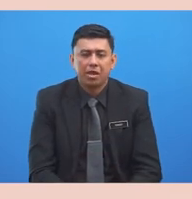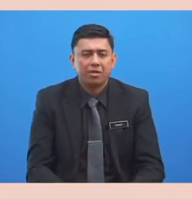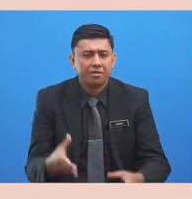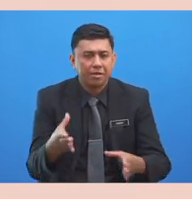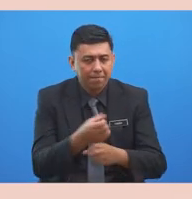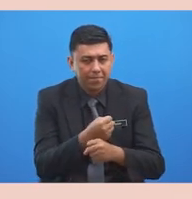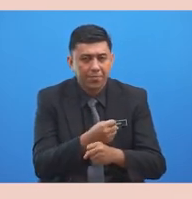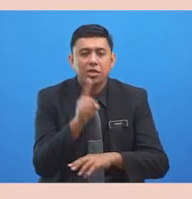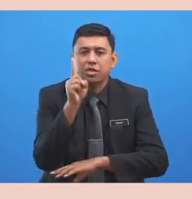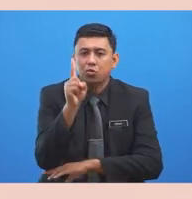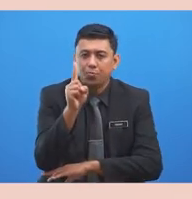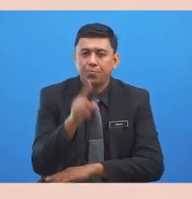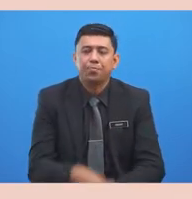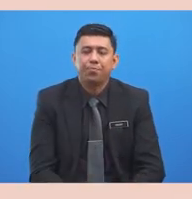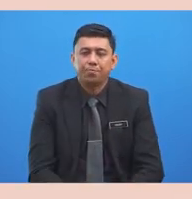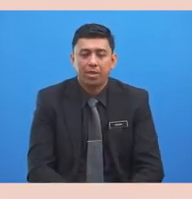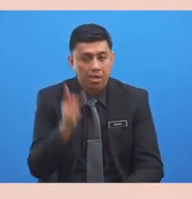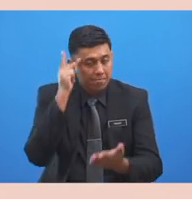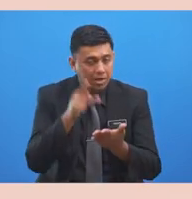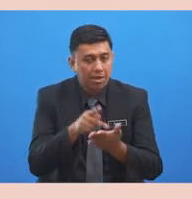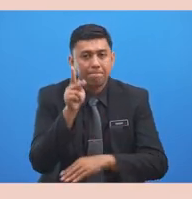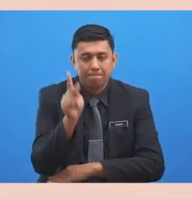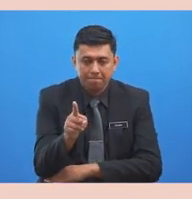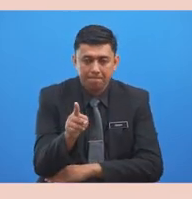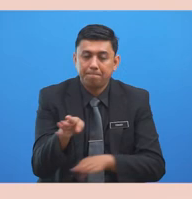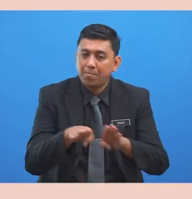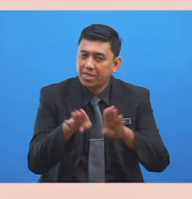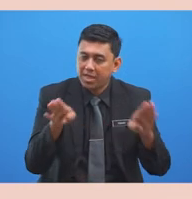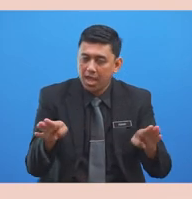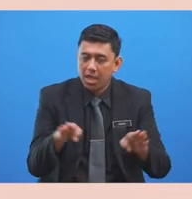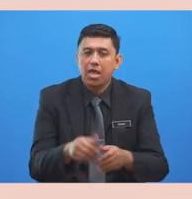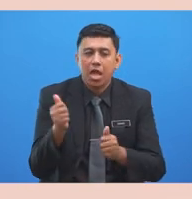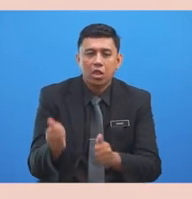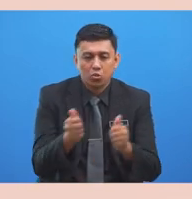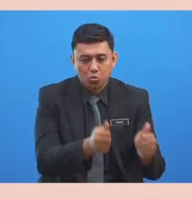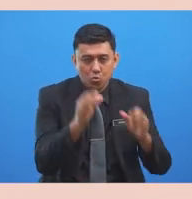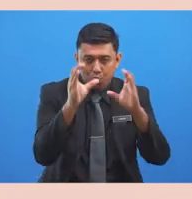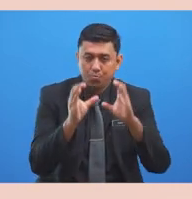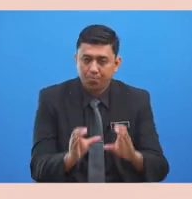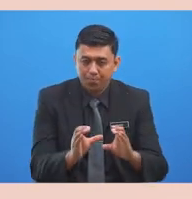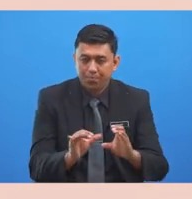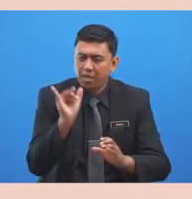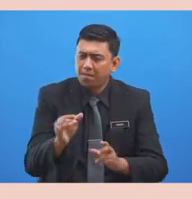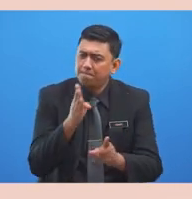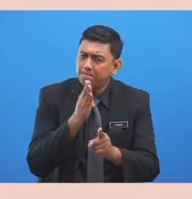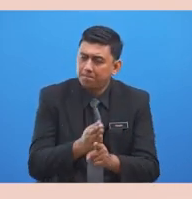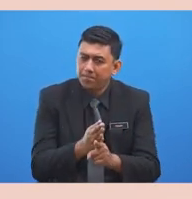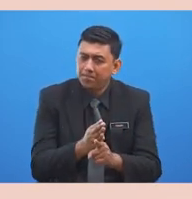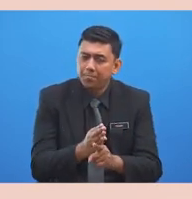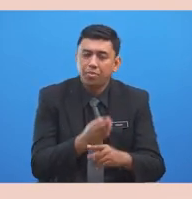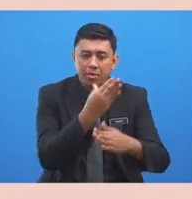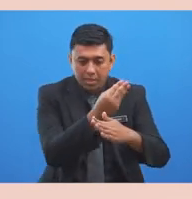dapat 1. Mengenal pasti perbezaan atau cara yang membenarkan